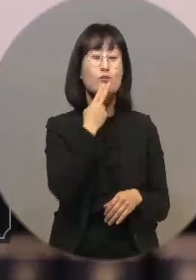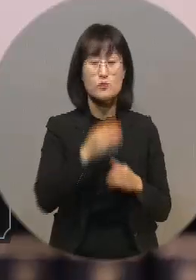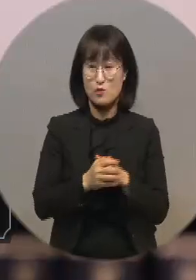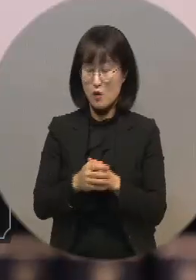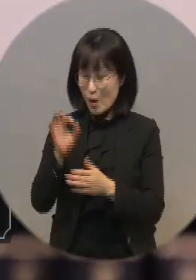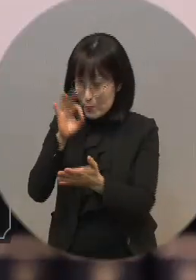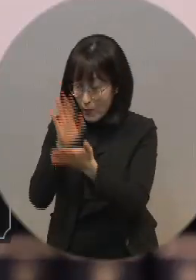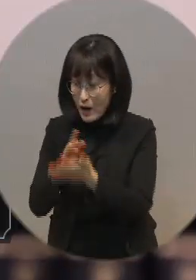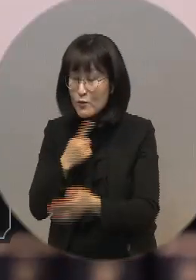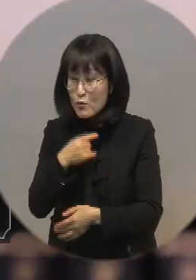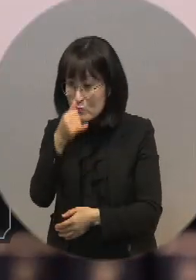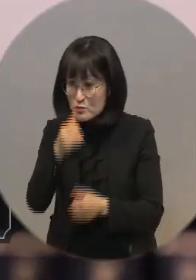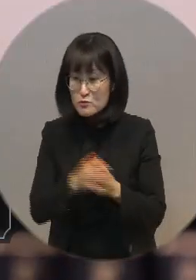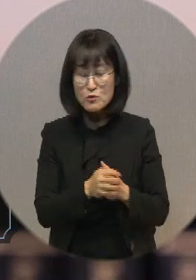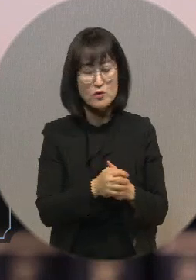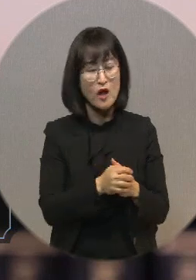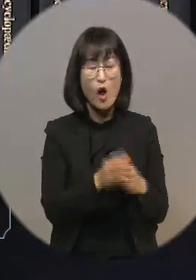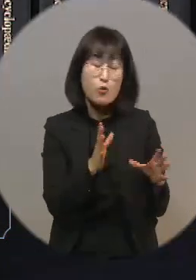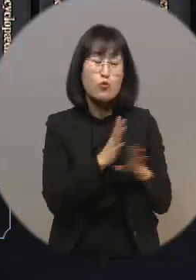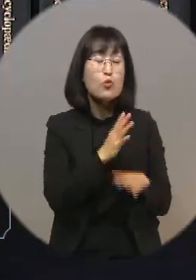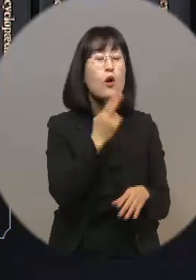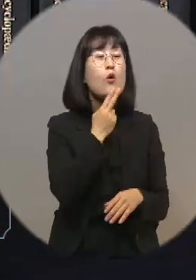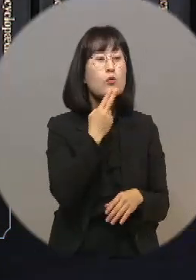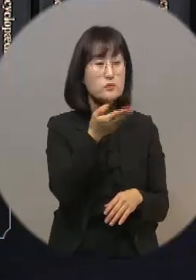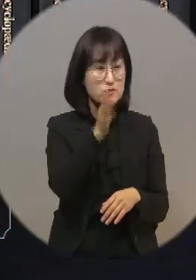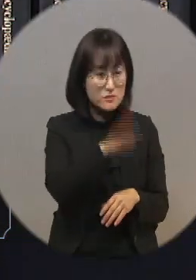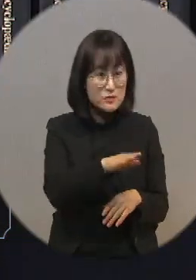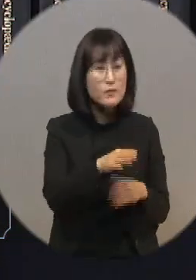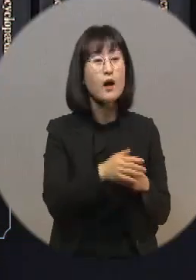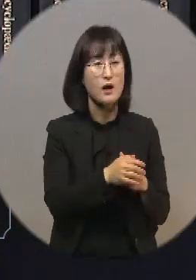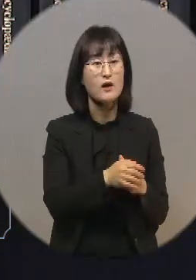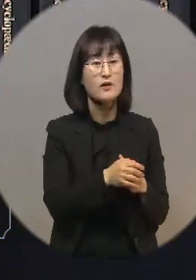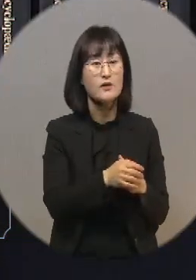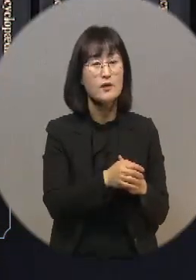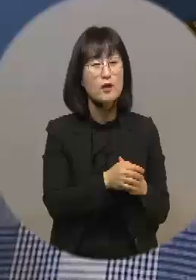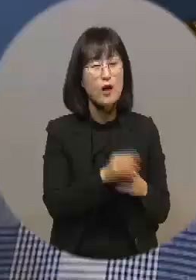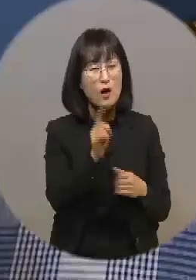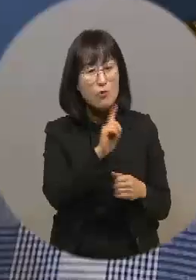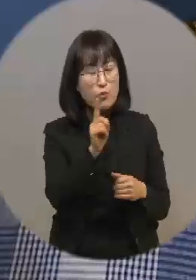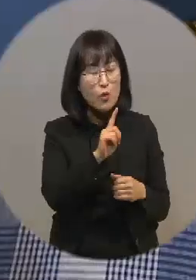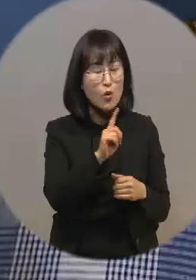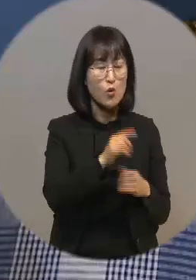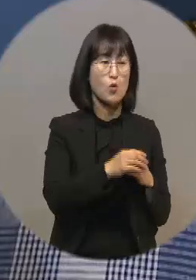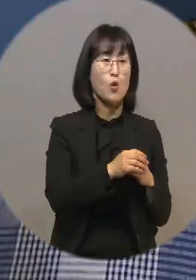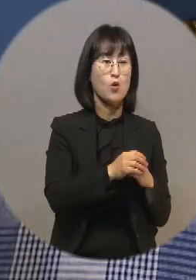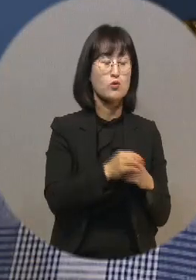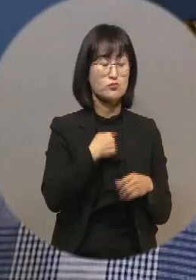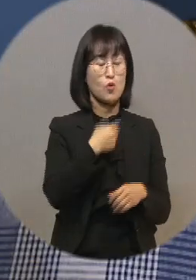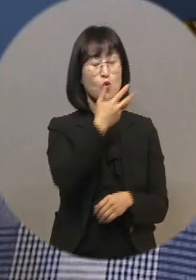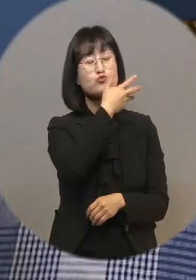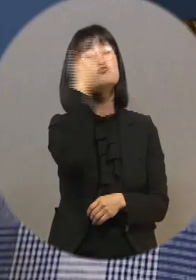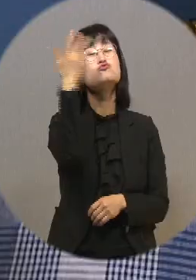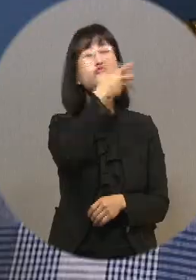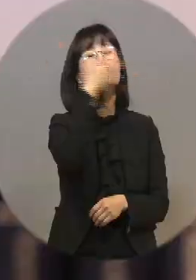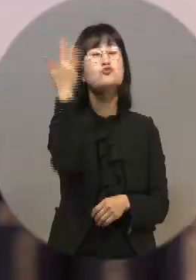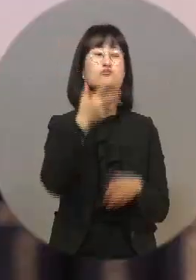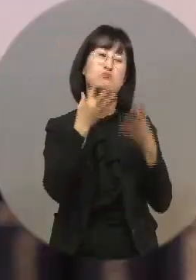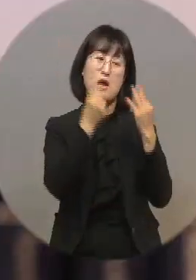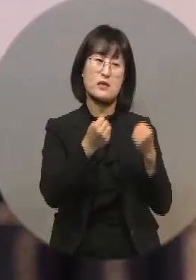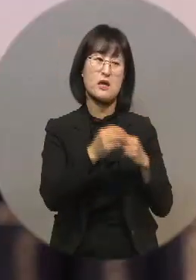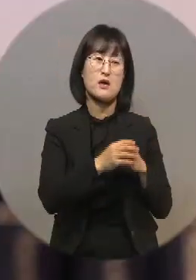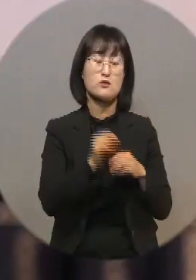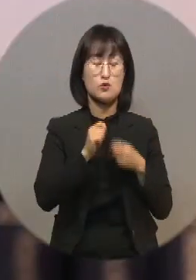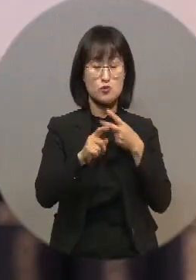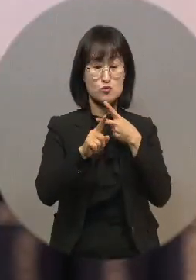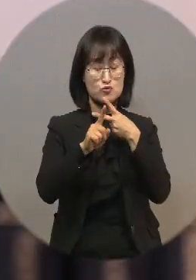뭐 딱히 놀랍진 않았었던 게 꿈 같은 걸 좀 신기하게 잘 꿔요. 근데 제가